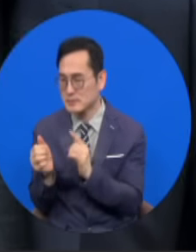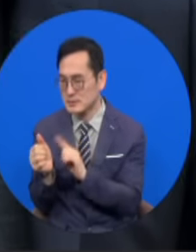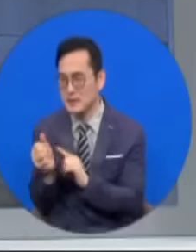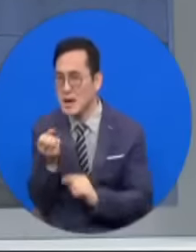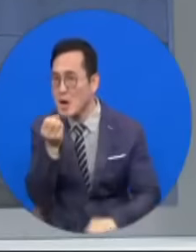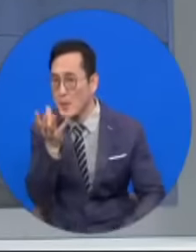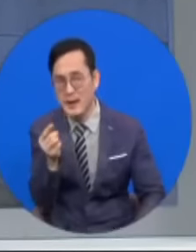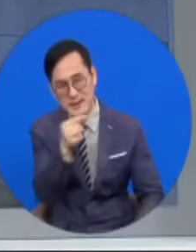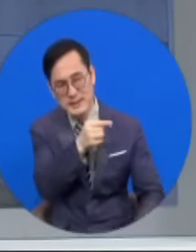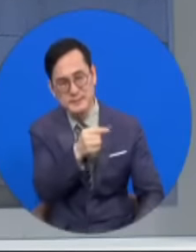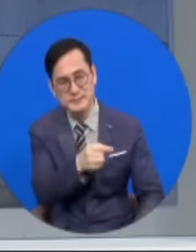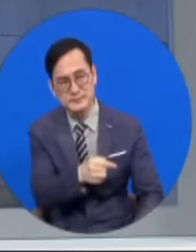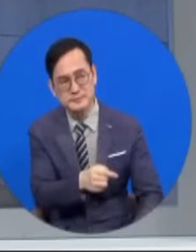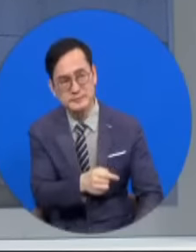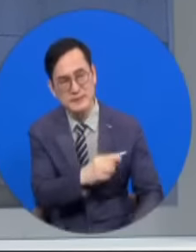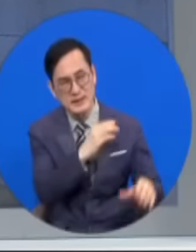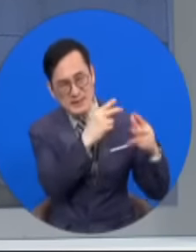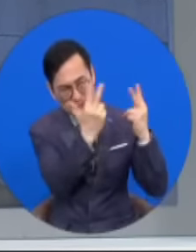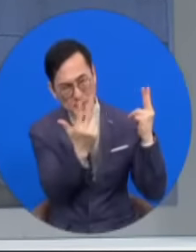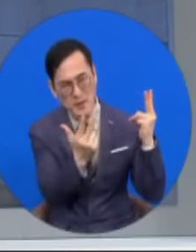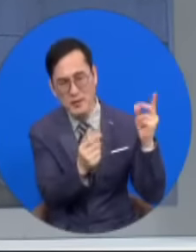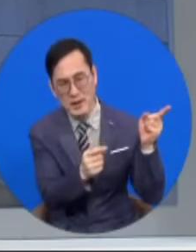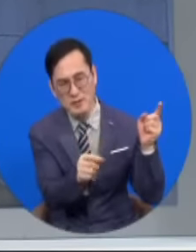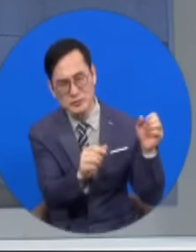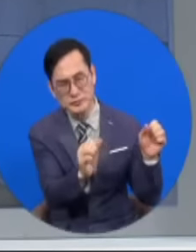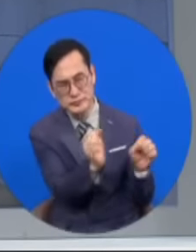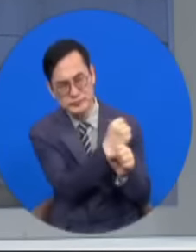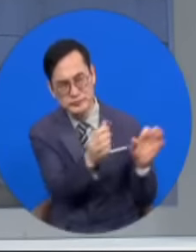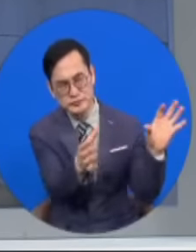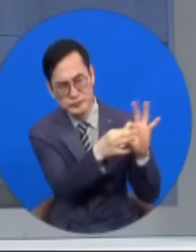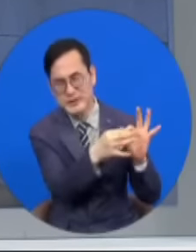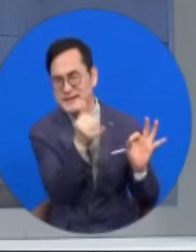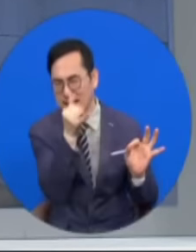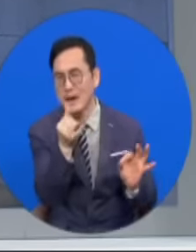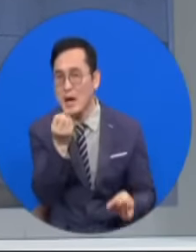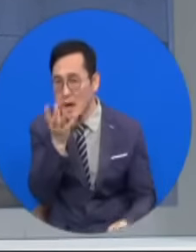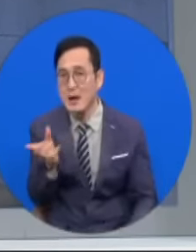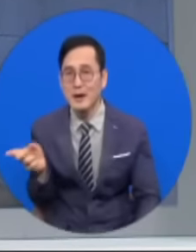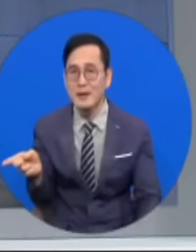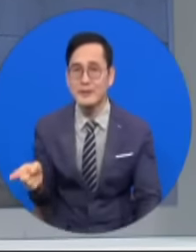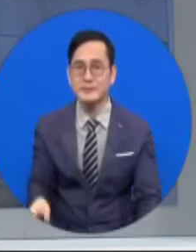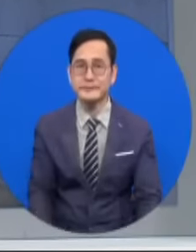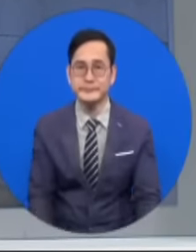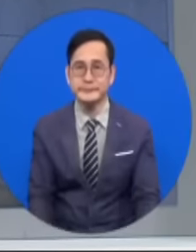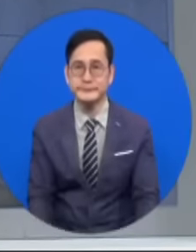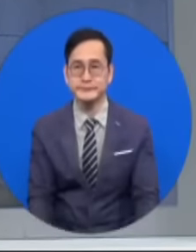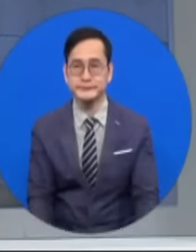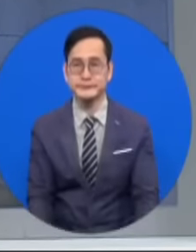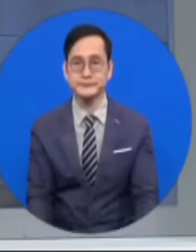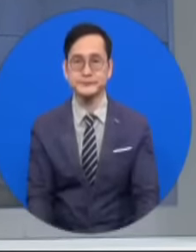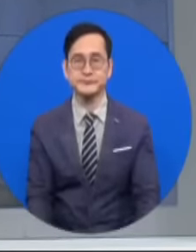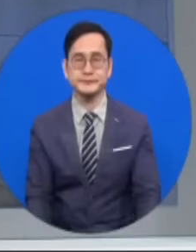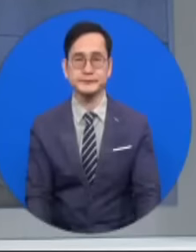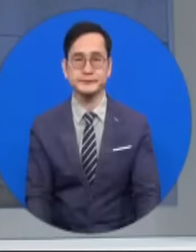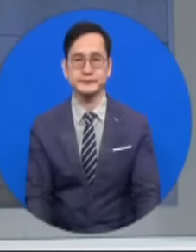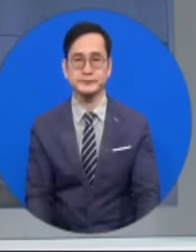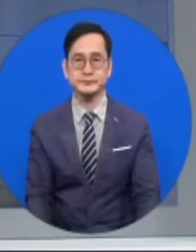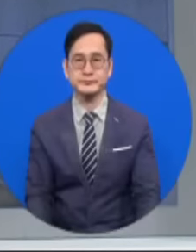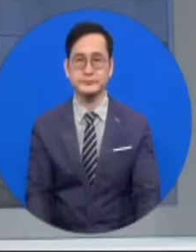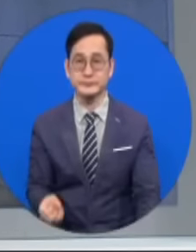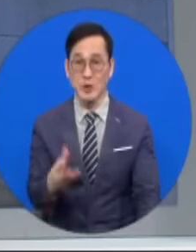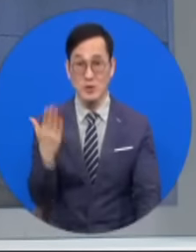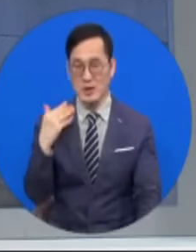있습니다 이런저런 퍼즐들이 조각을 맞추고 있는데 문득이 대목도 떠오릅니다 허위